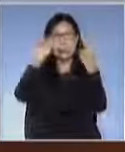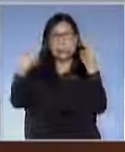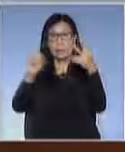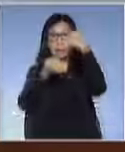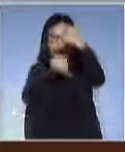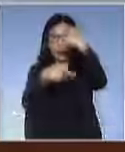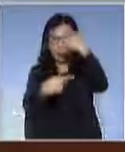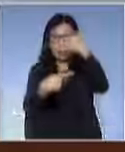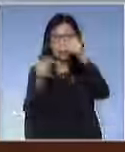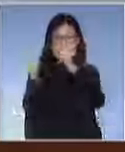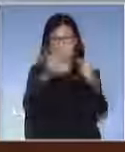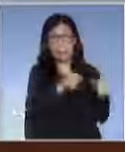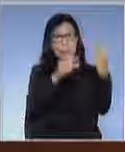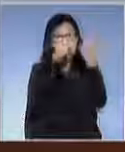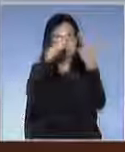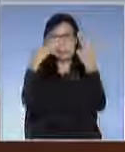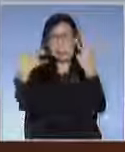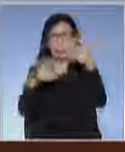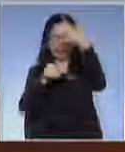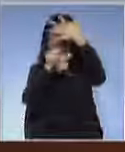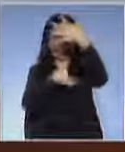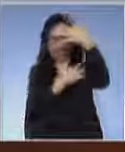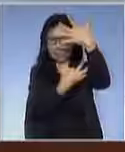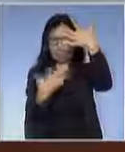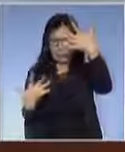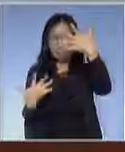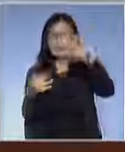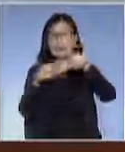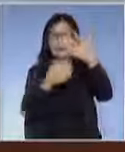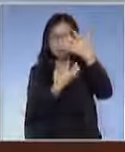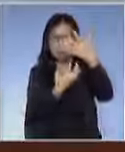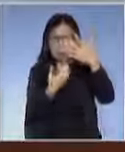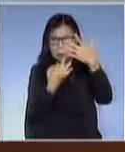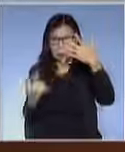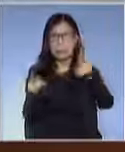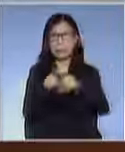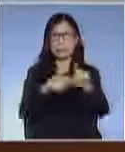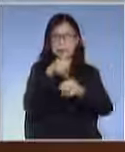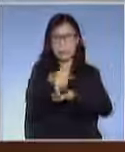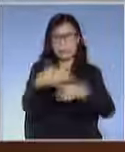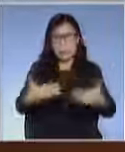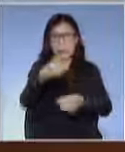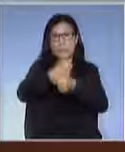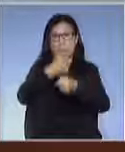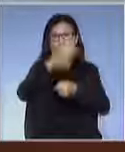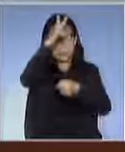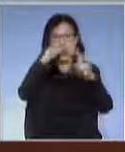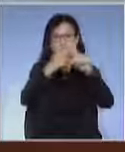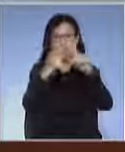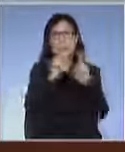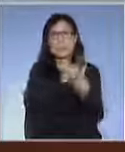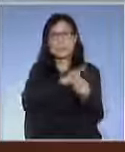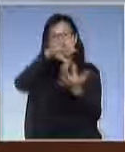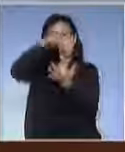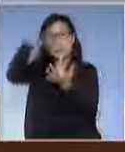1日至2015年5月31日期間入職的現職公務員可自願選